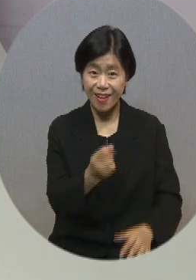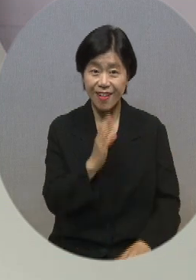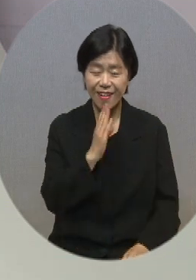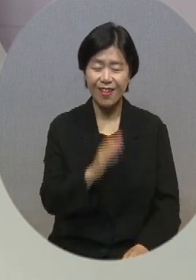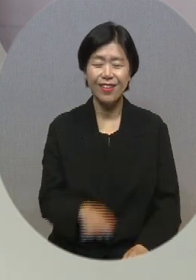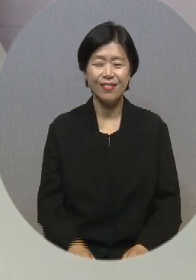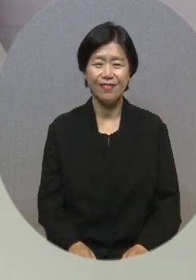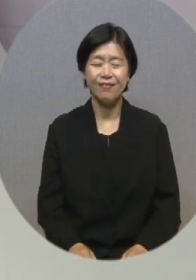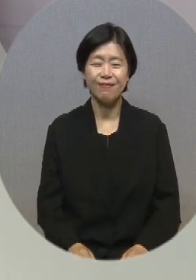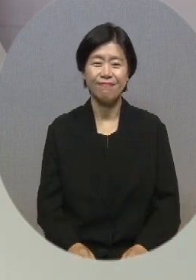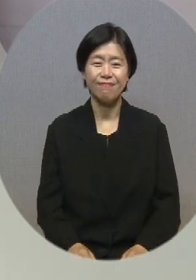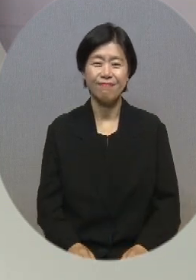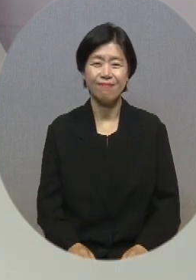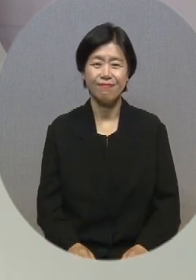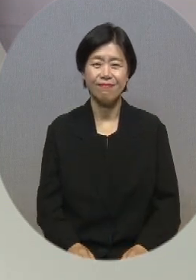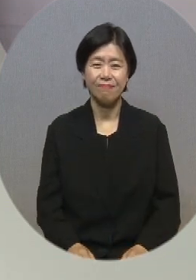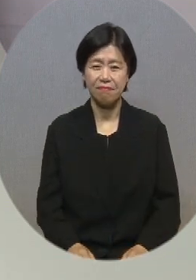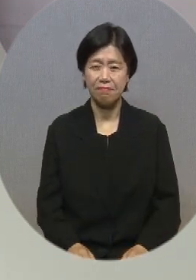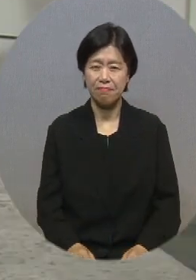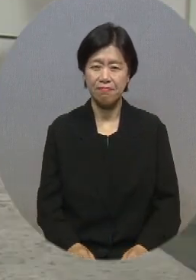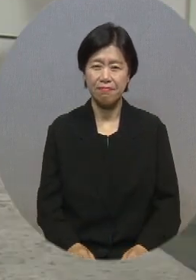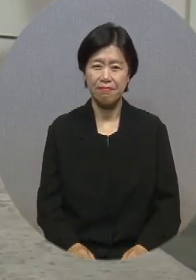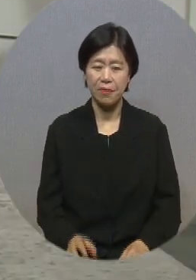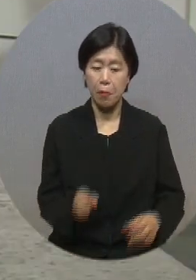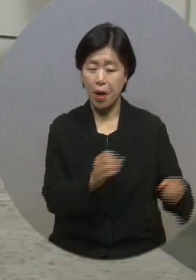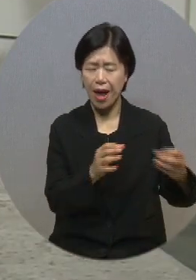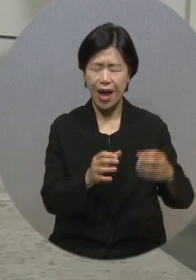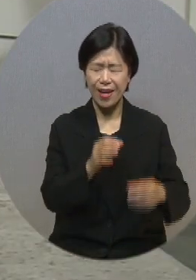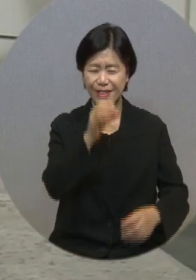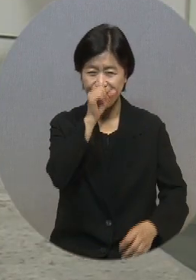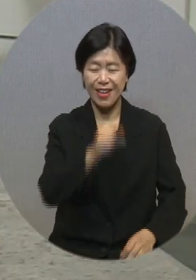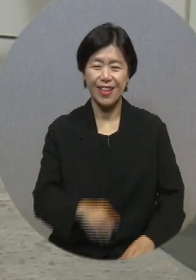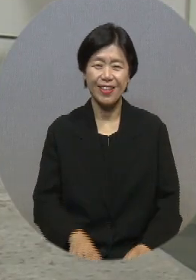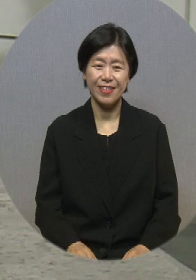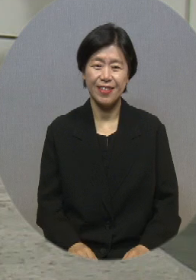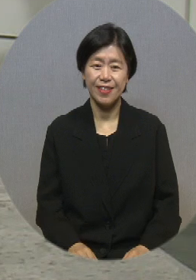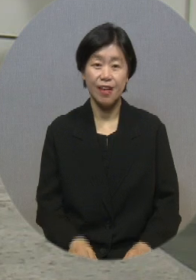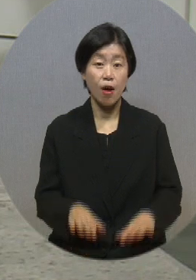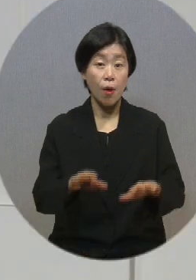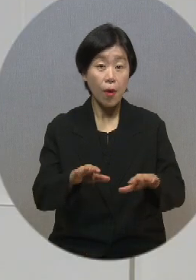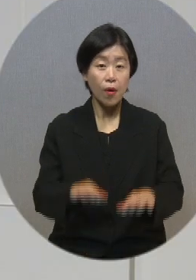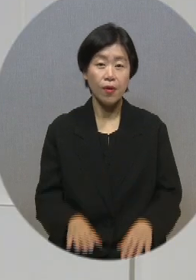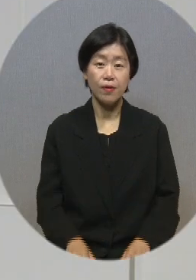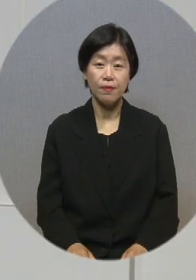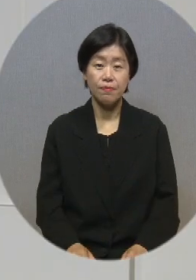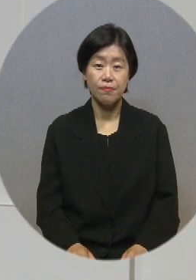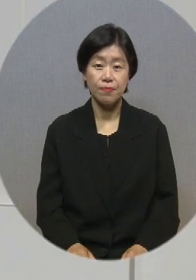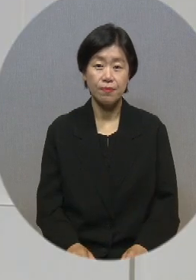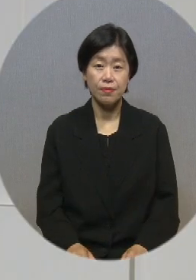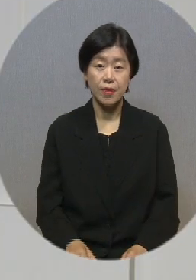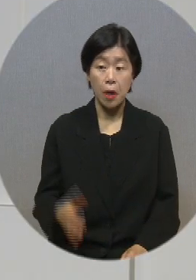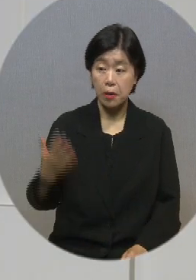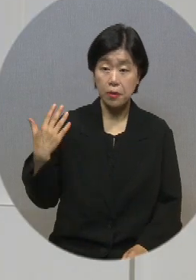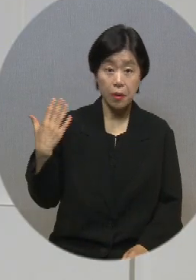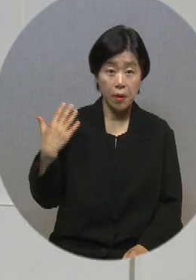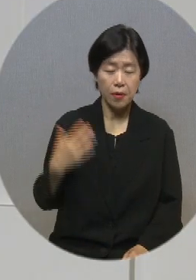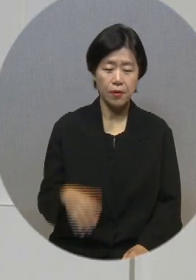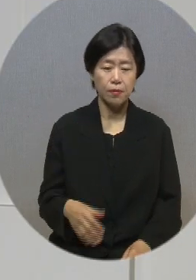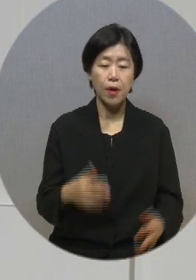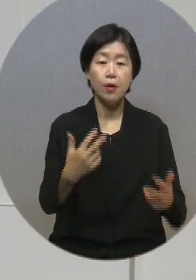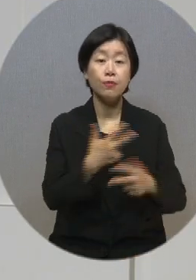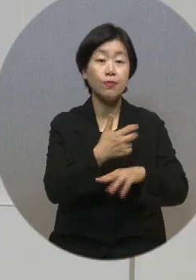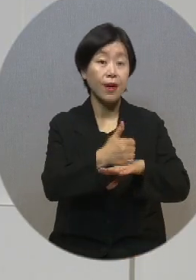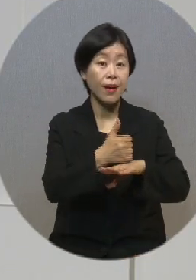좋습니다. 아주 출발이 참 상큼합니다. 일단 그 우승을 해서 너무너무 기분이 좋다 그러셨는데요.